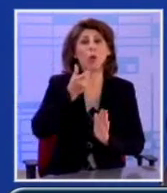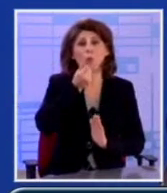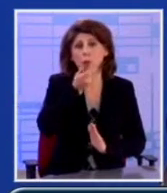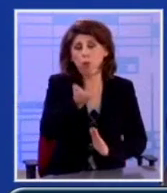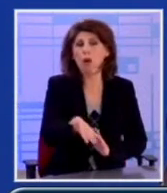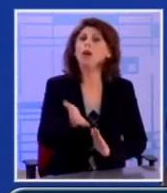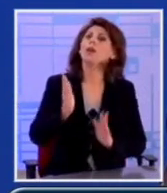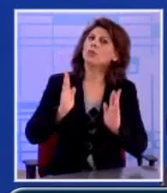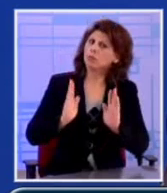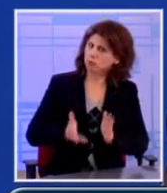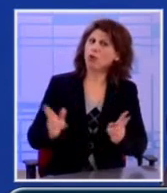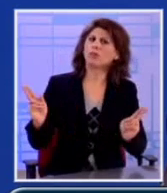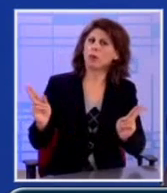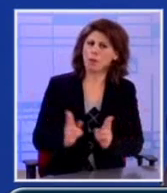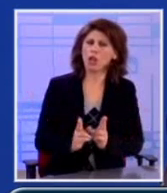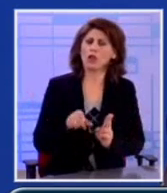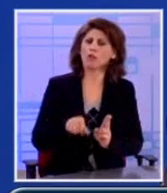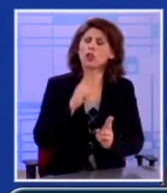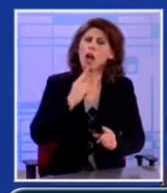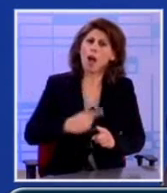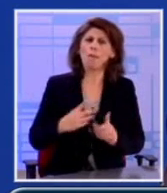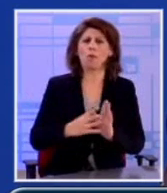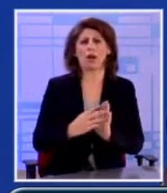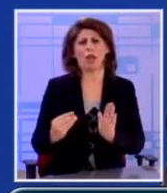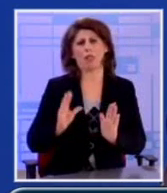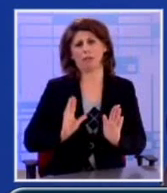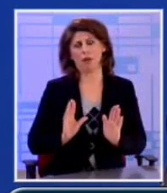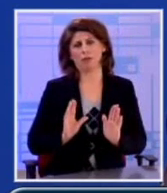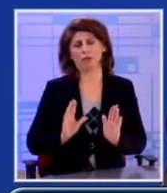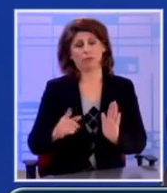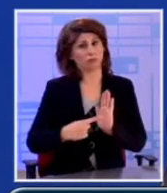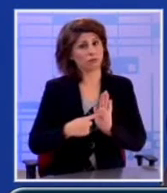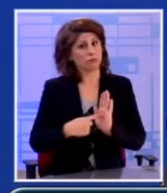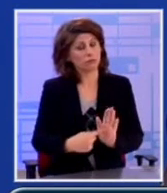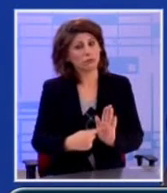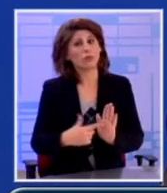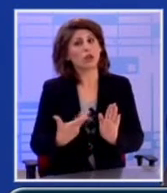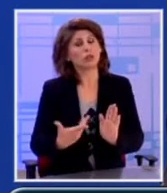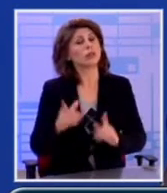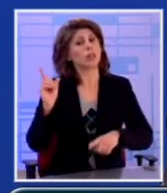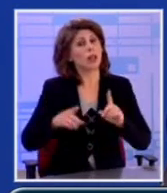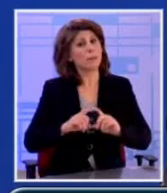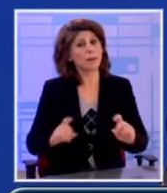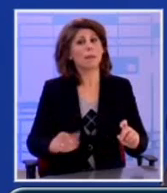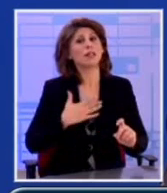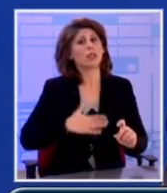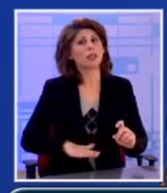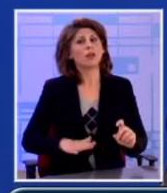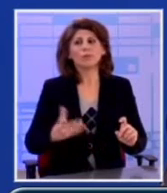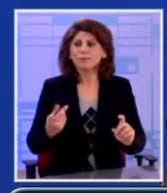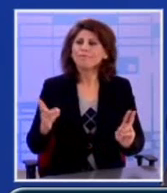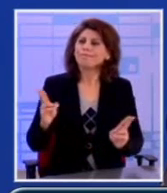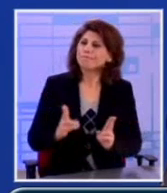δαπάνη που μπορεί να εκλογικευθεί. Είναι ένα πολύ απλό παράδειγμα για να δείξουμε ότι κάποια πράγματα θέλουν έναν